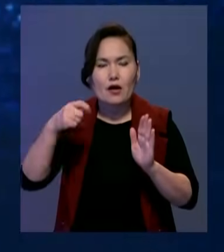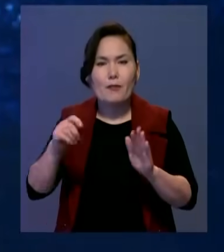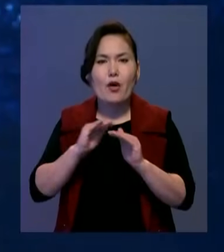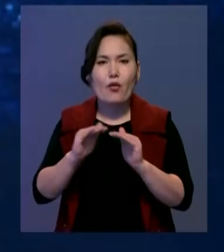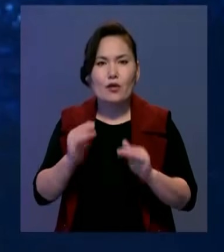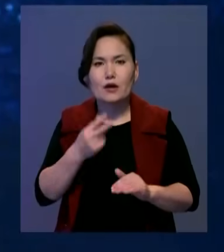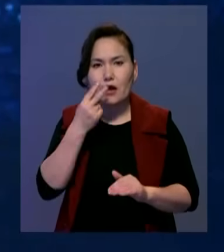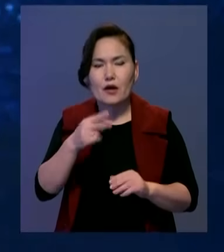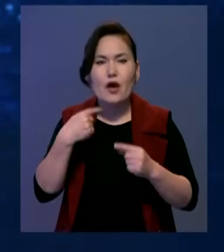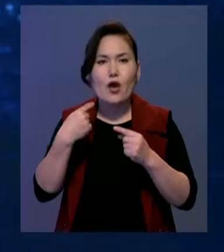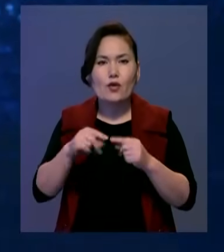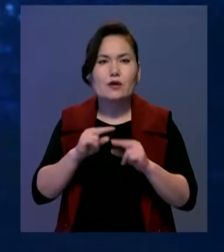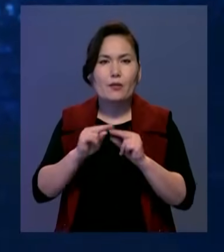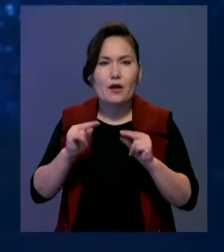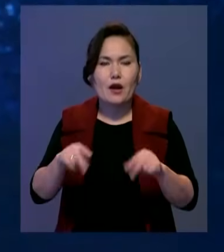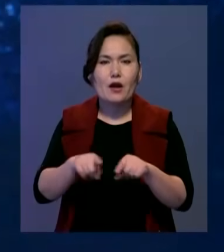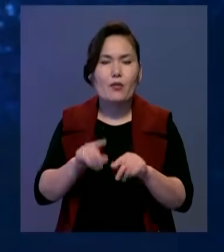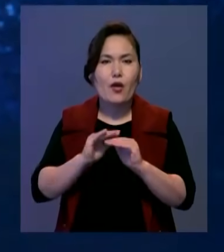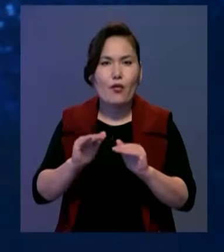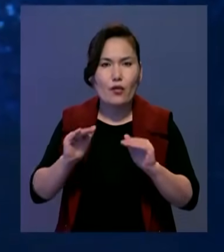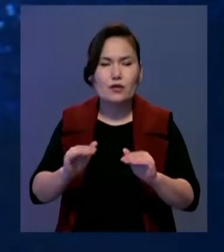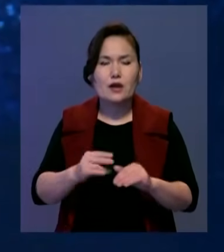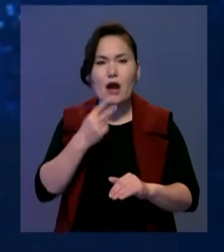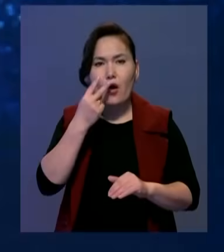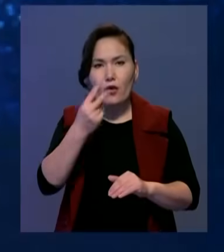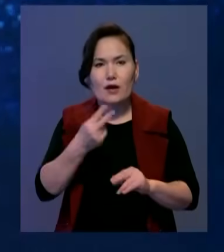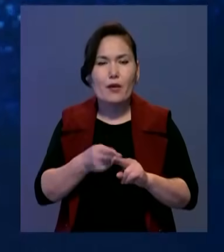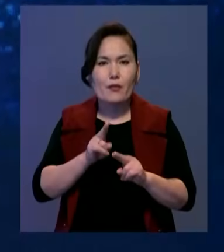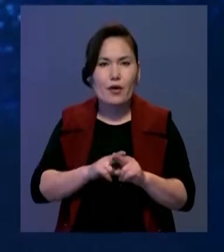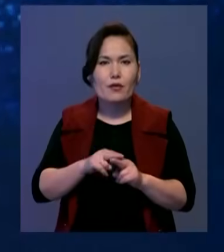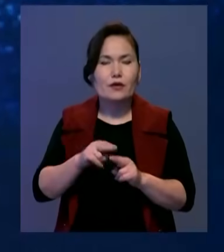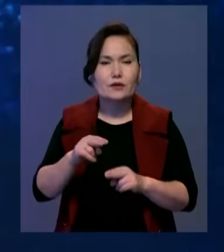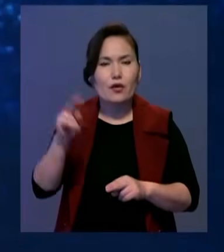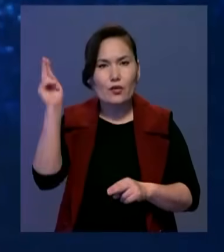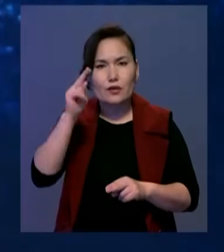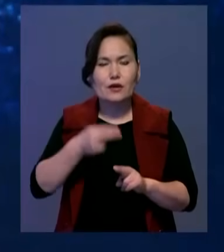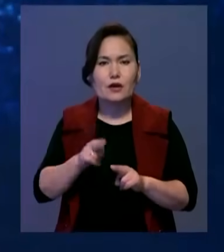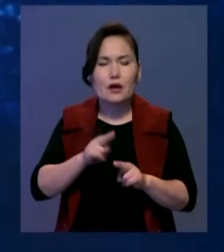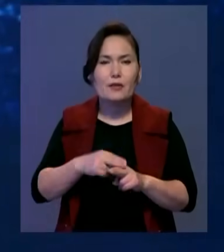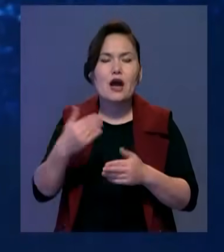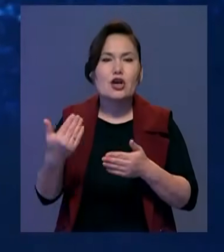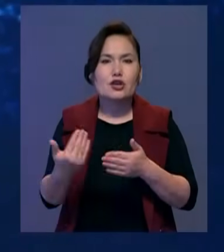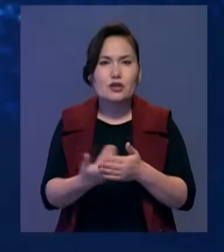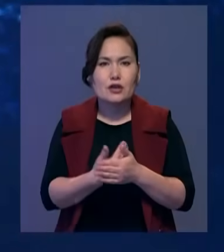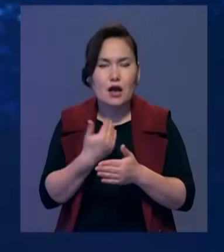емес, өзге өңірлердің мұғалімдері мен оқушылары да оқу процесіне пайдаланып жатыр. Жаңашыл